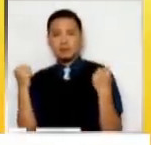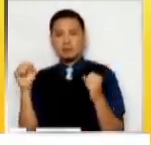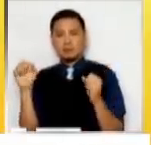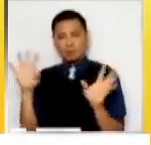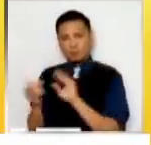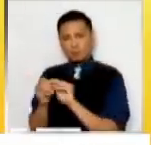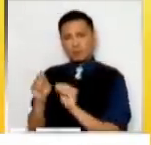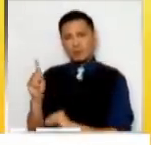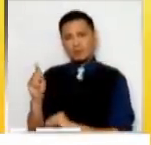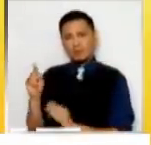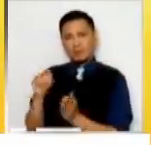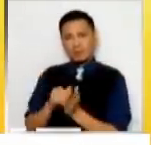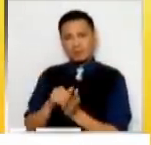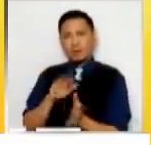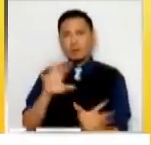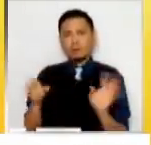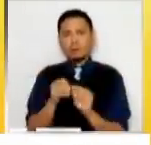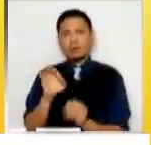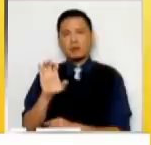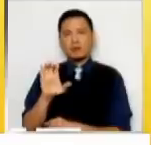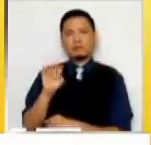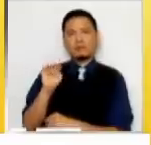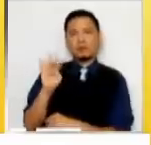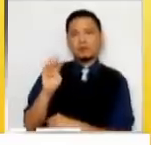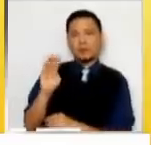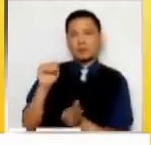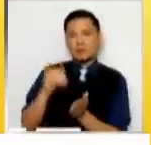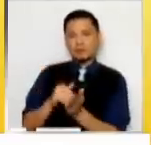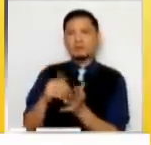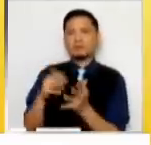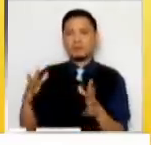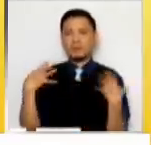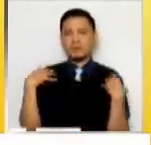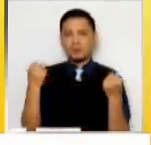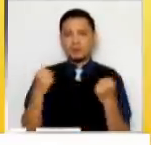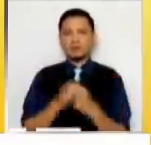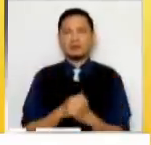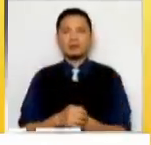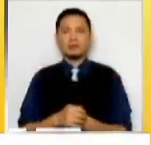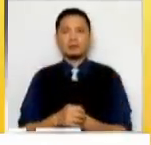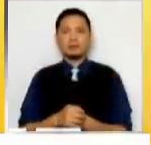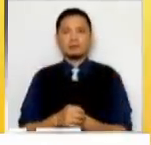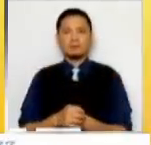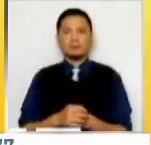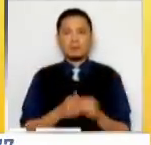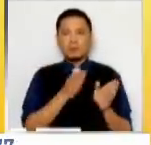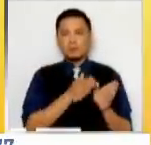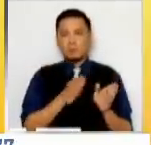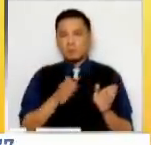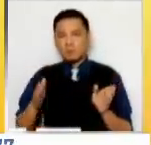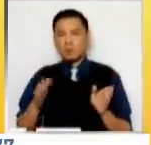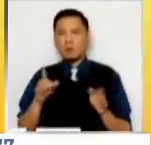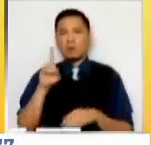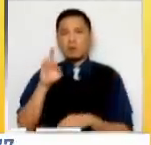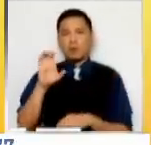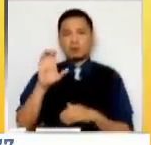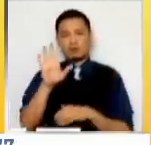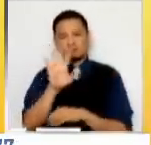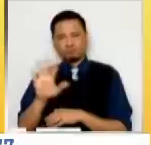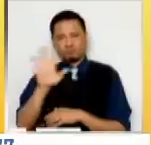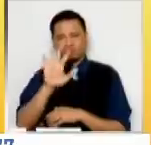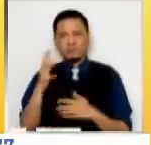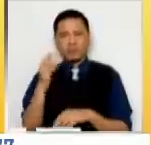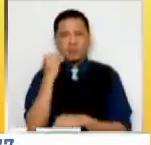mahigit 914,000 recoveries. Matapos naman ang 5 sunod na araw na mahigit 100 ang namamatay, bumaba sa 70